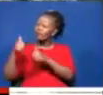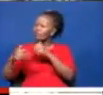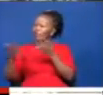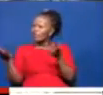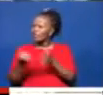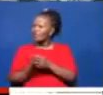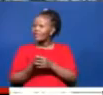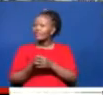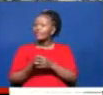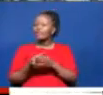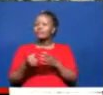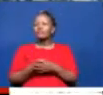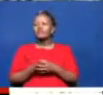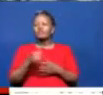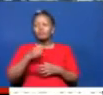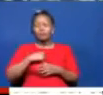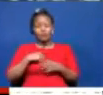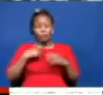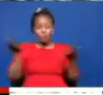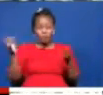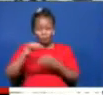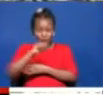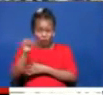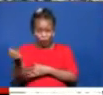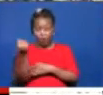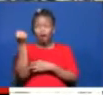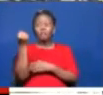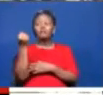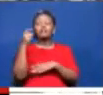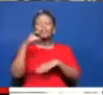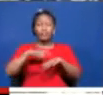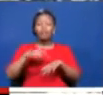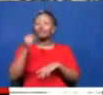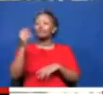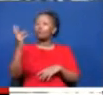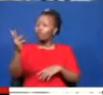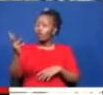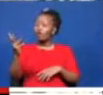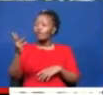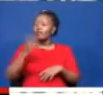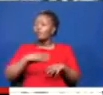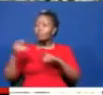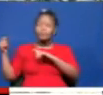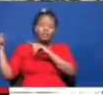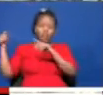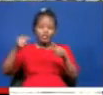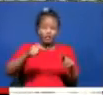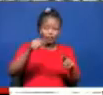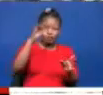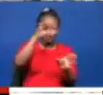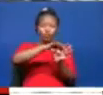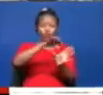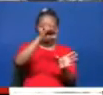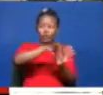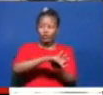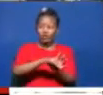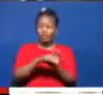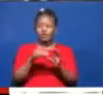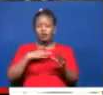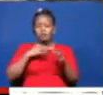ninaitwa Justus Mwendo. Niliamka saa kumi nikuje kupiga kura. Nikiwa mkazi ya